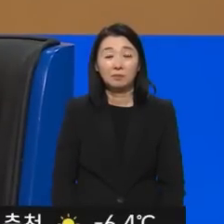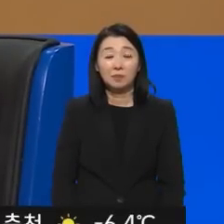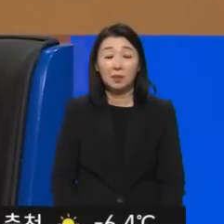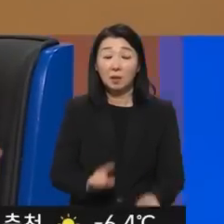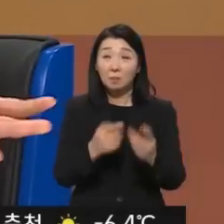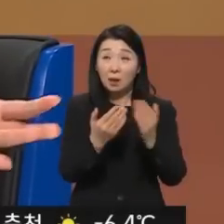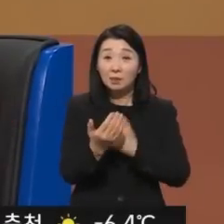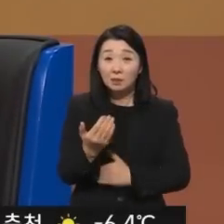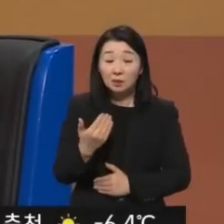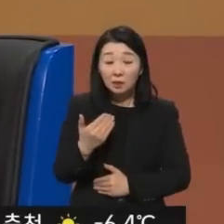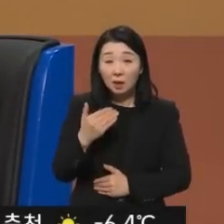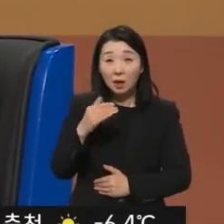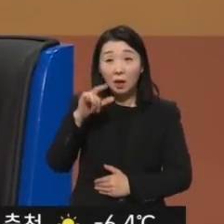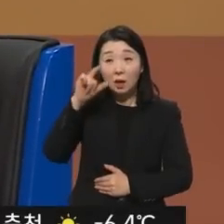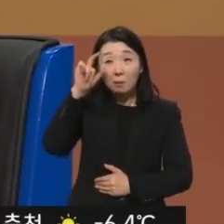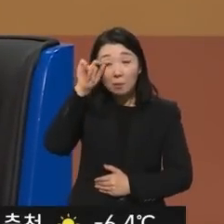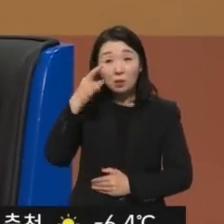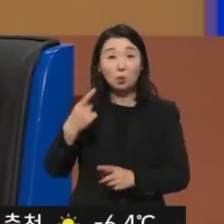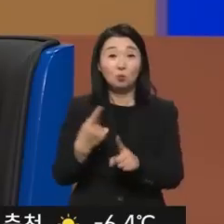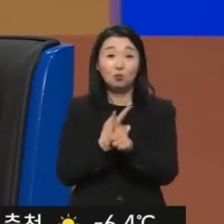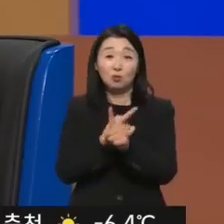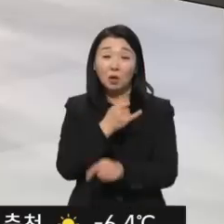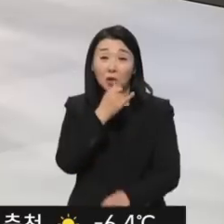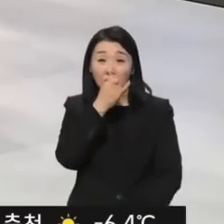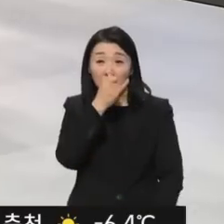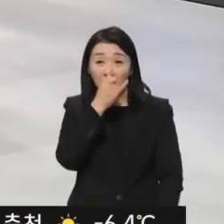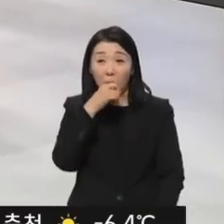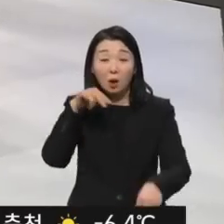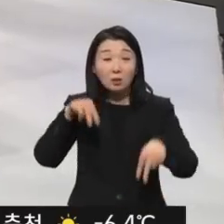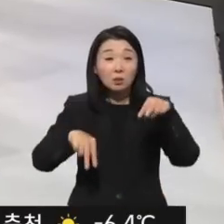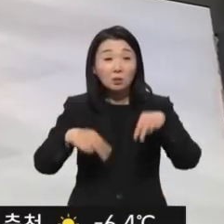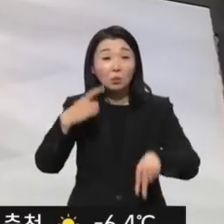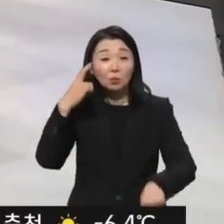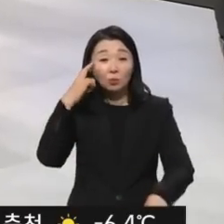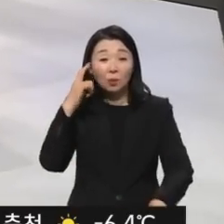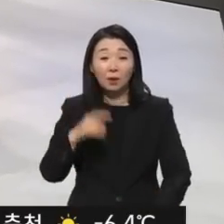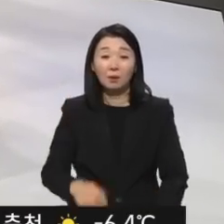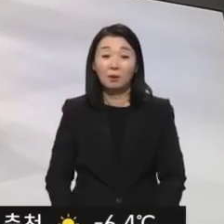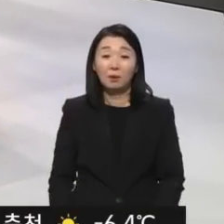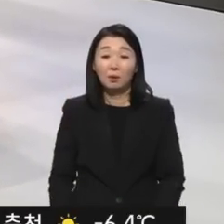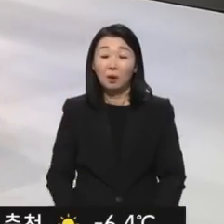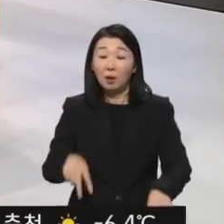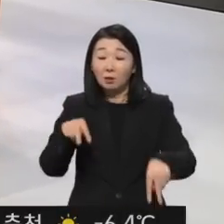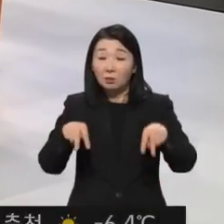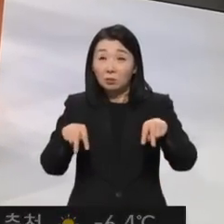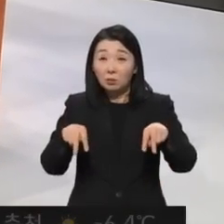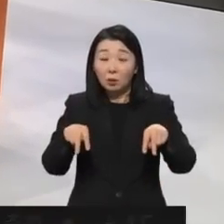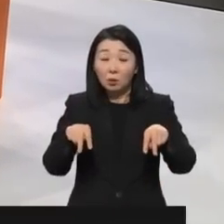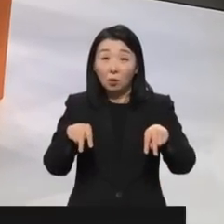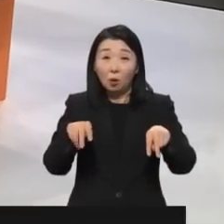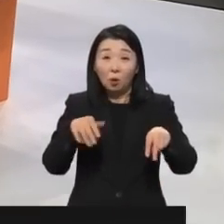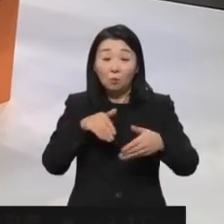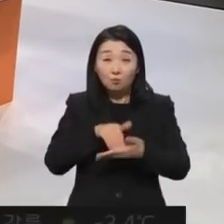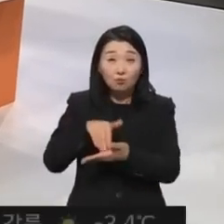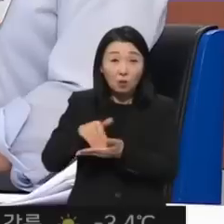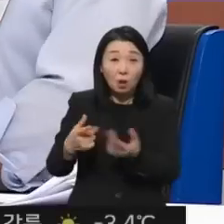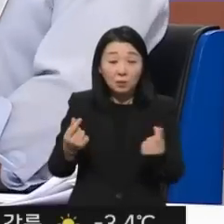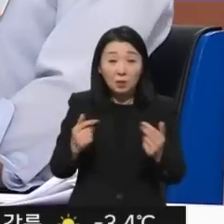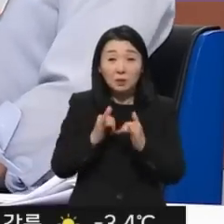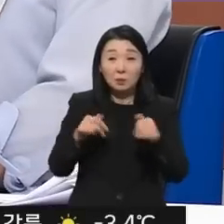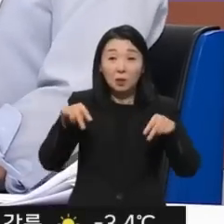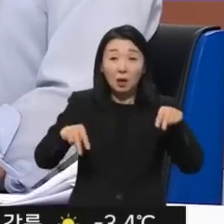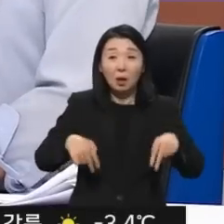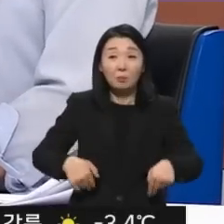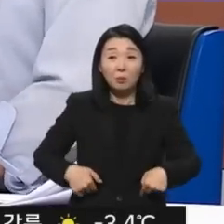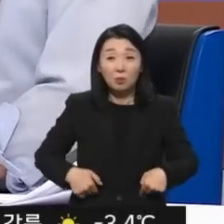전에 박마커 발제 중에 좀 수정해야 될 CC가 있어가지고 아까 시소는 왜? 네, 시소를 그 무게가 좀 비슷한 사람끼리 타야 된다고 했는데 글쎄요.